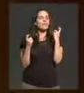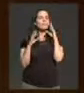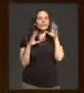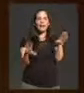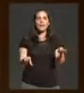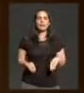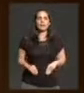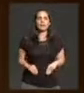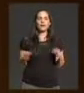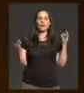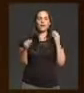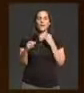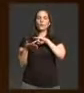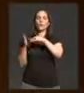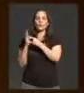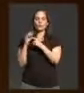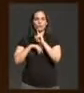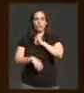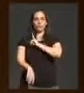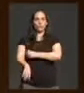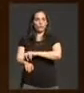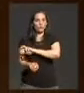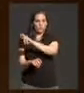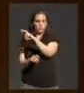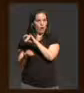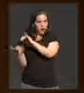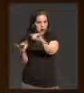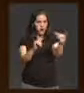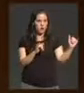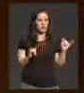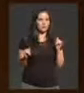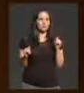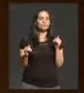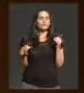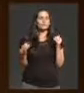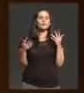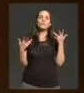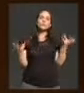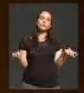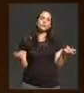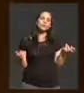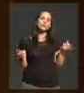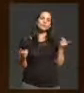Beraz, zein izan beharko luke gure balorelik berezigarriena?